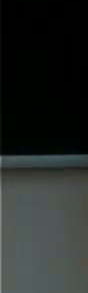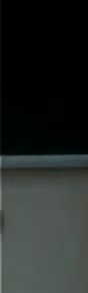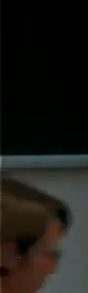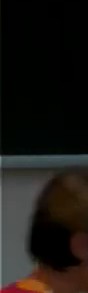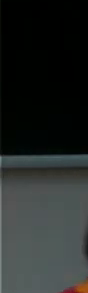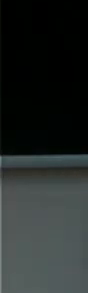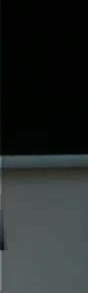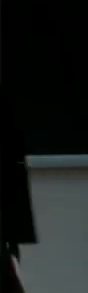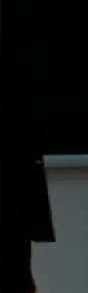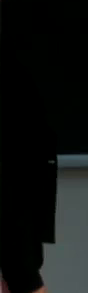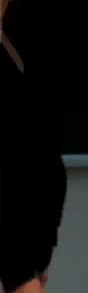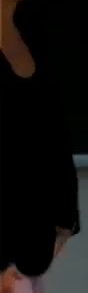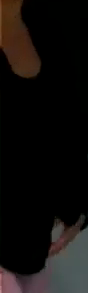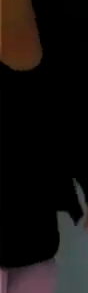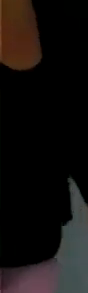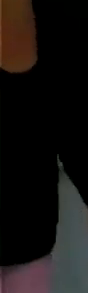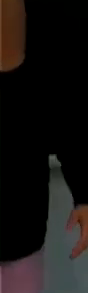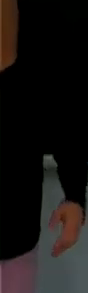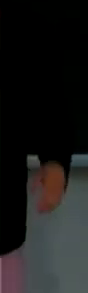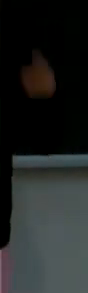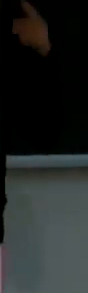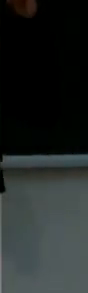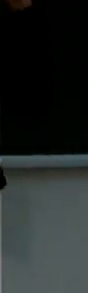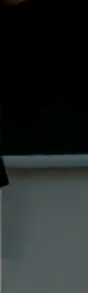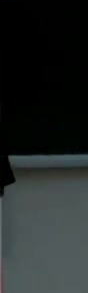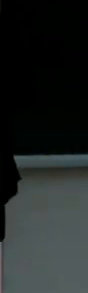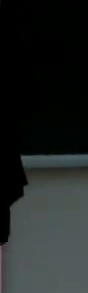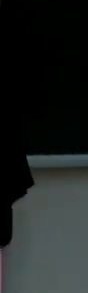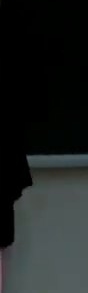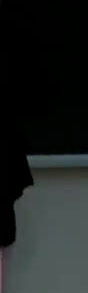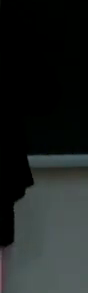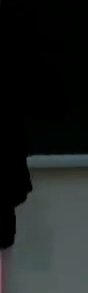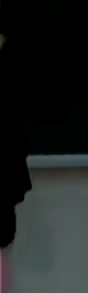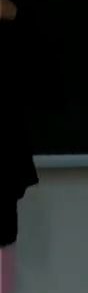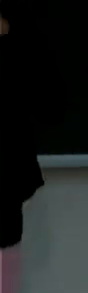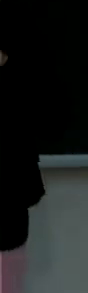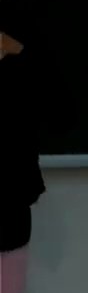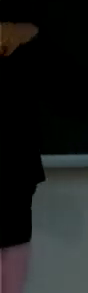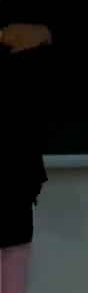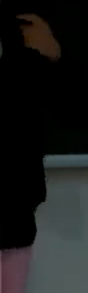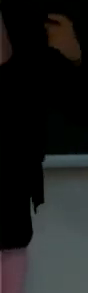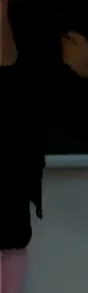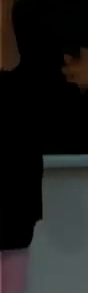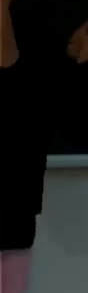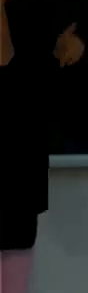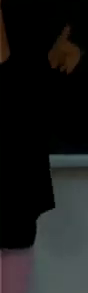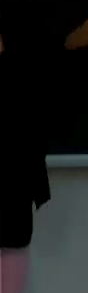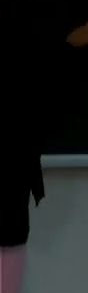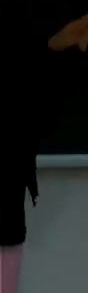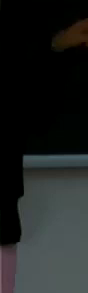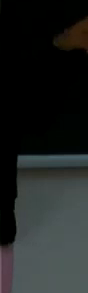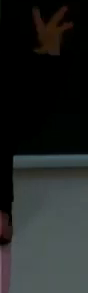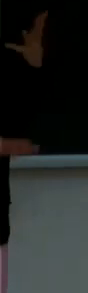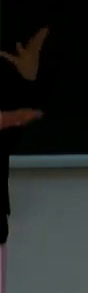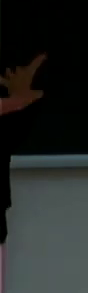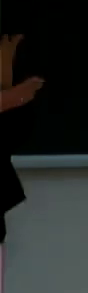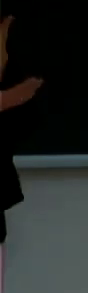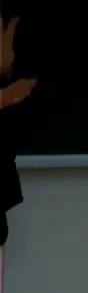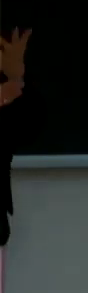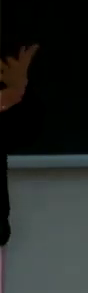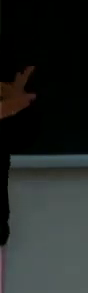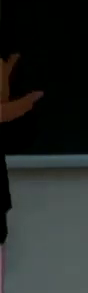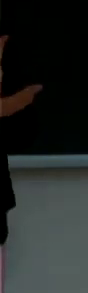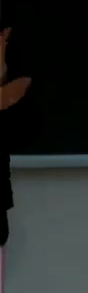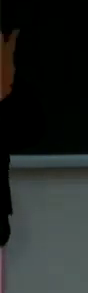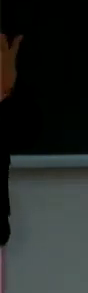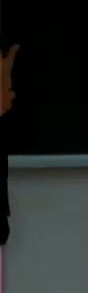Allora, molto, molto difficile parlare dopo Guido e Patrizio che vi hanno raccontato due mattoni enormi,